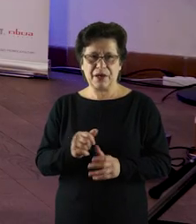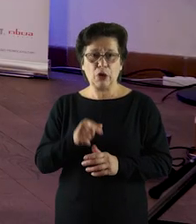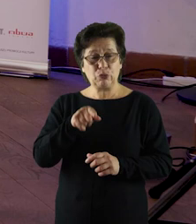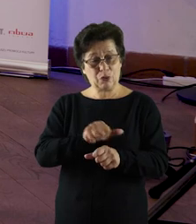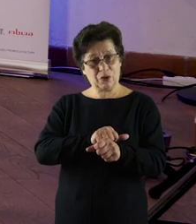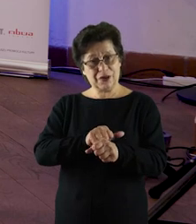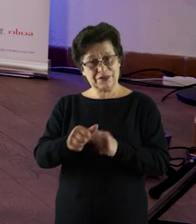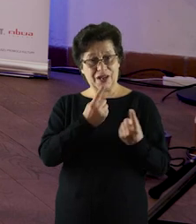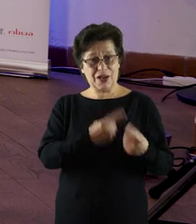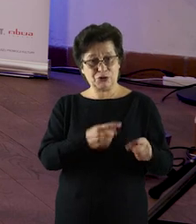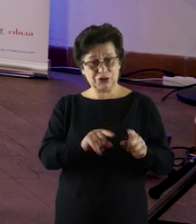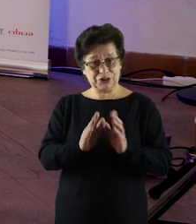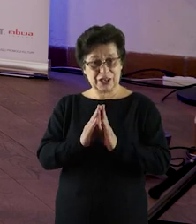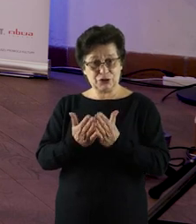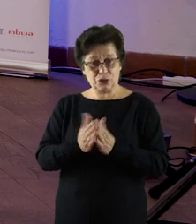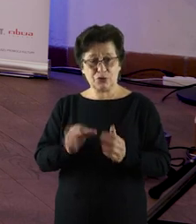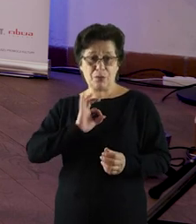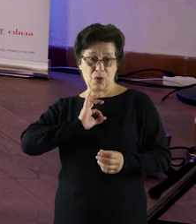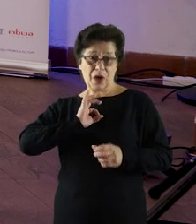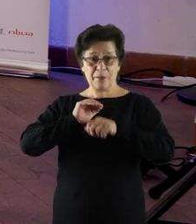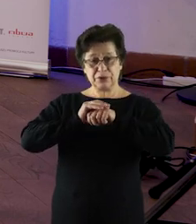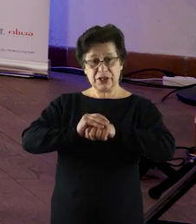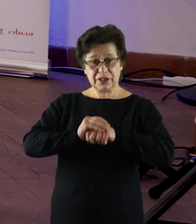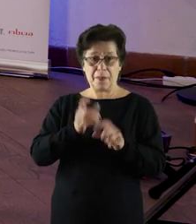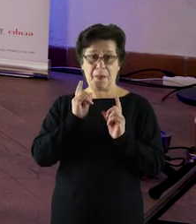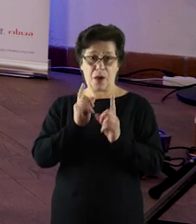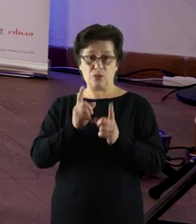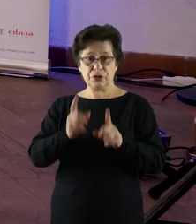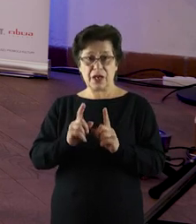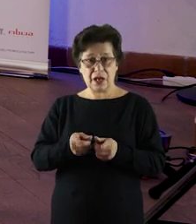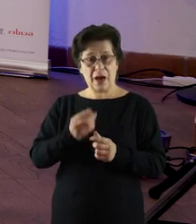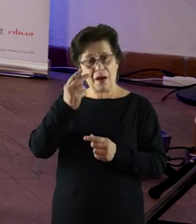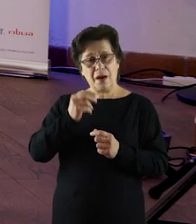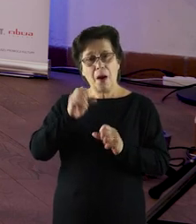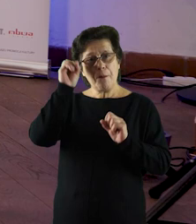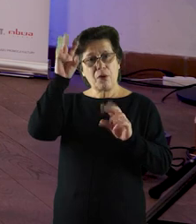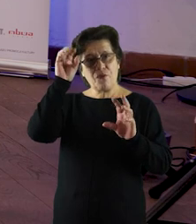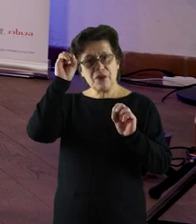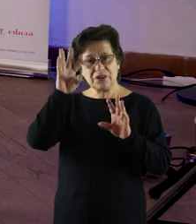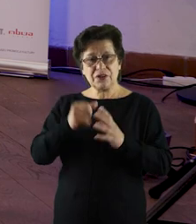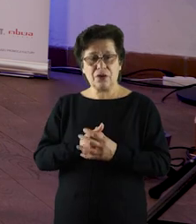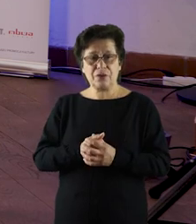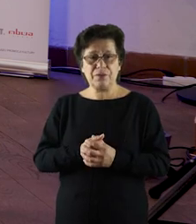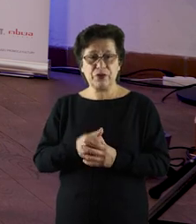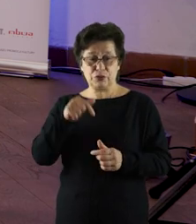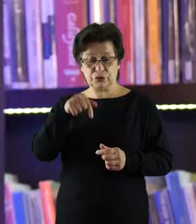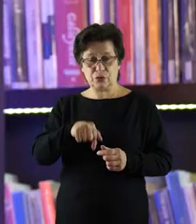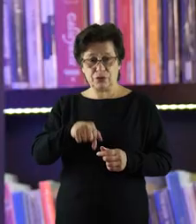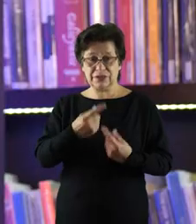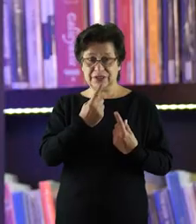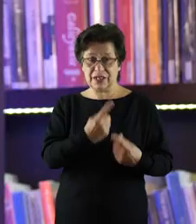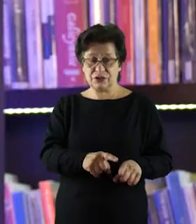książka, bo gdyby nie moja przyjaciółka, nauczycielka stąd, pewnie nie wpadłabym na pomysł, aby ją